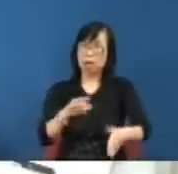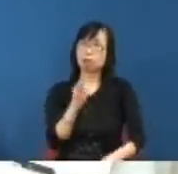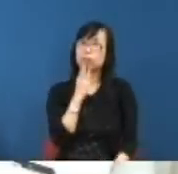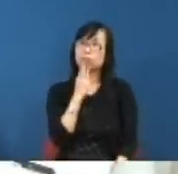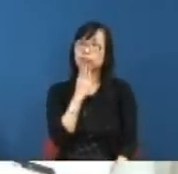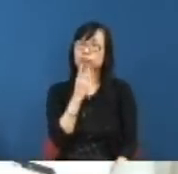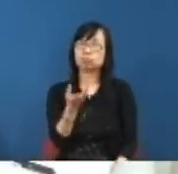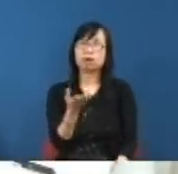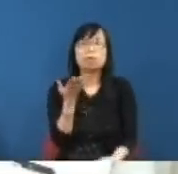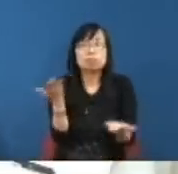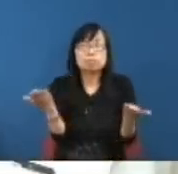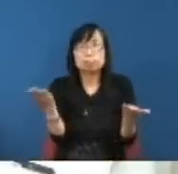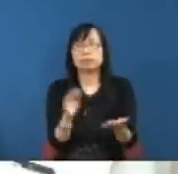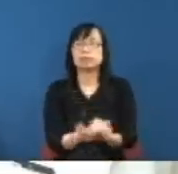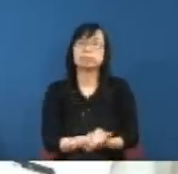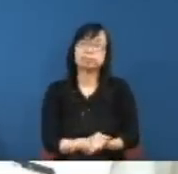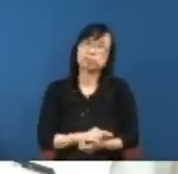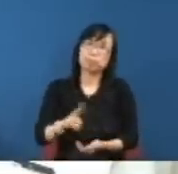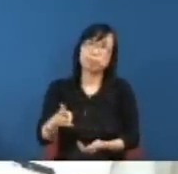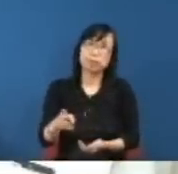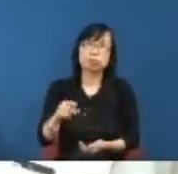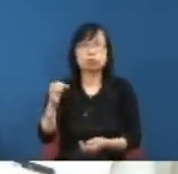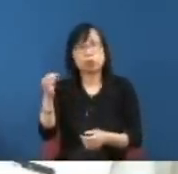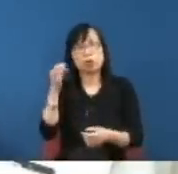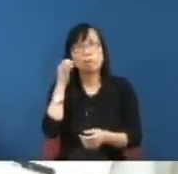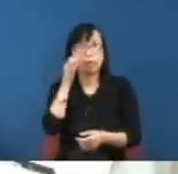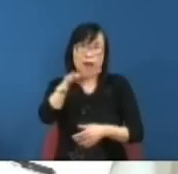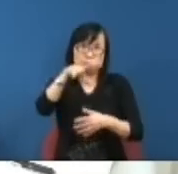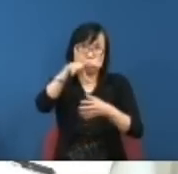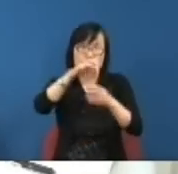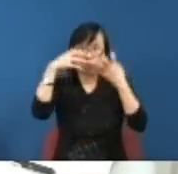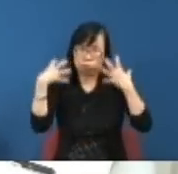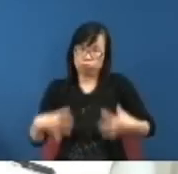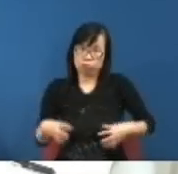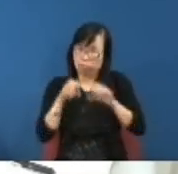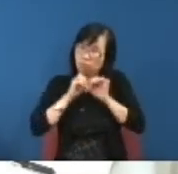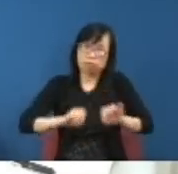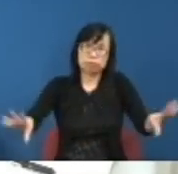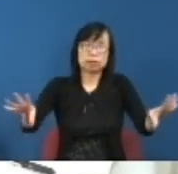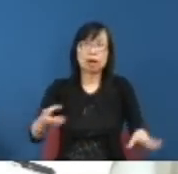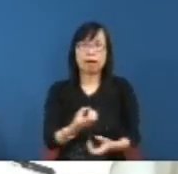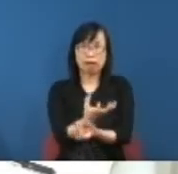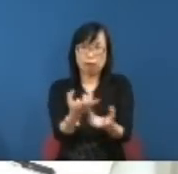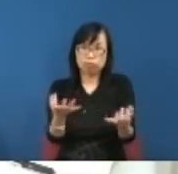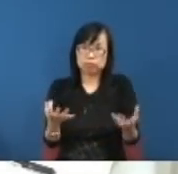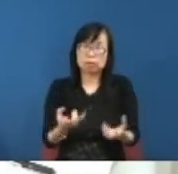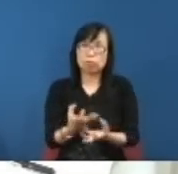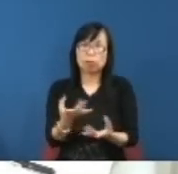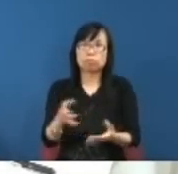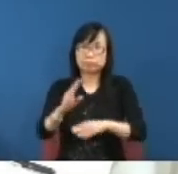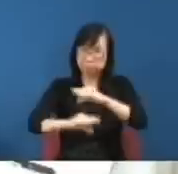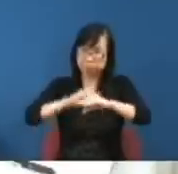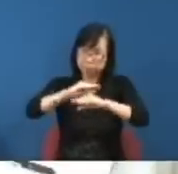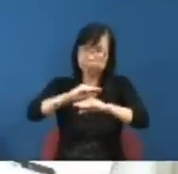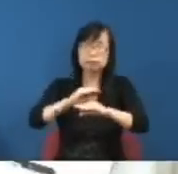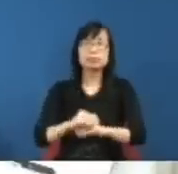候，那你有乜搞？咪變咗呢一個淋巴癌咯，向全身擴散啦。咁你呢個歐洲建立呢、這、一